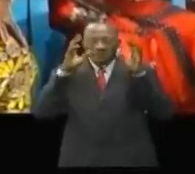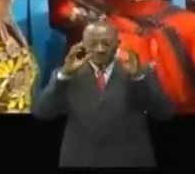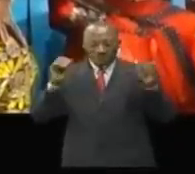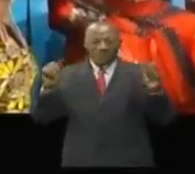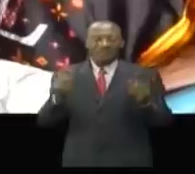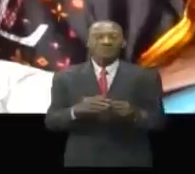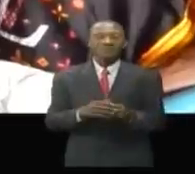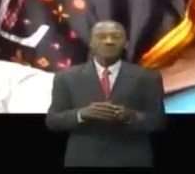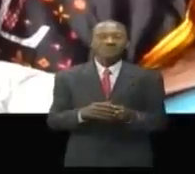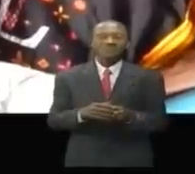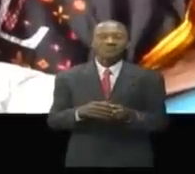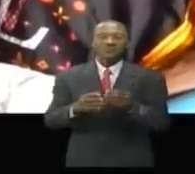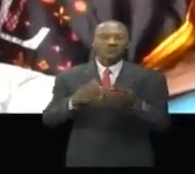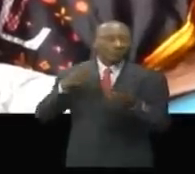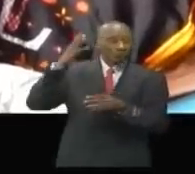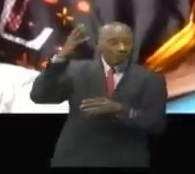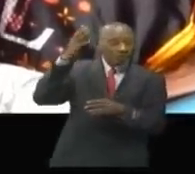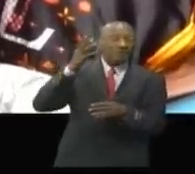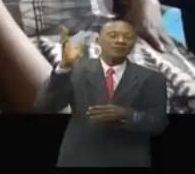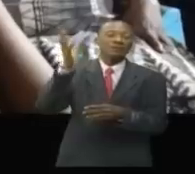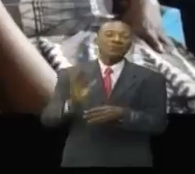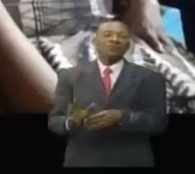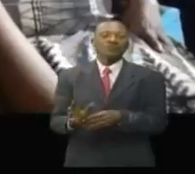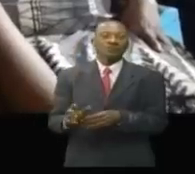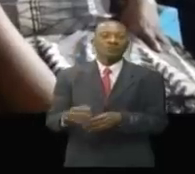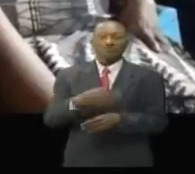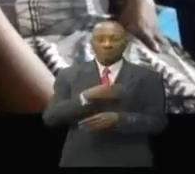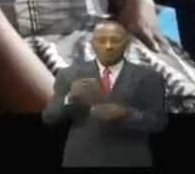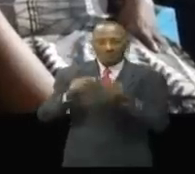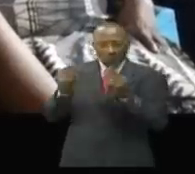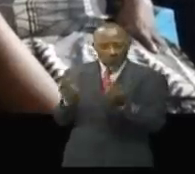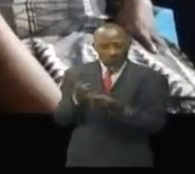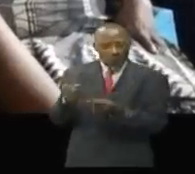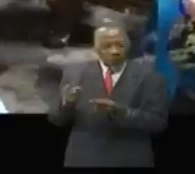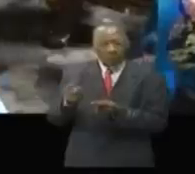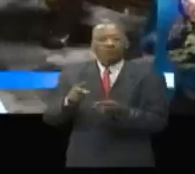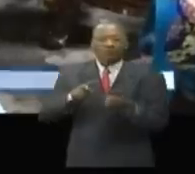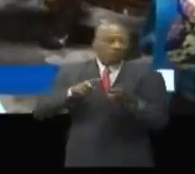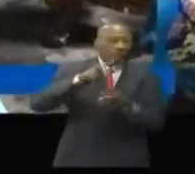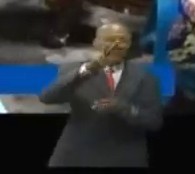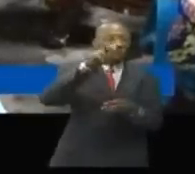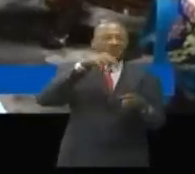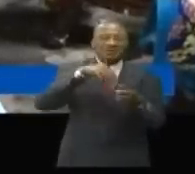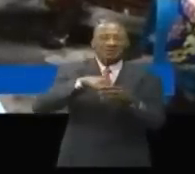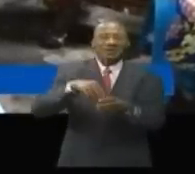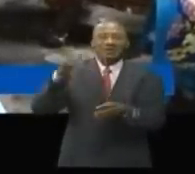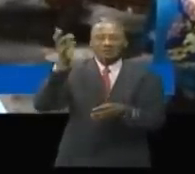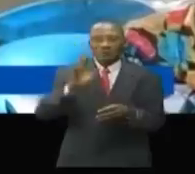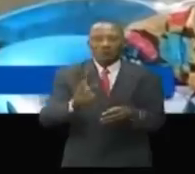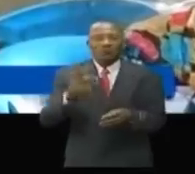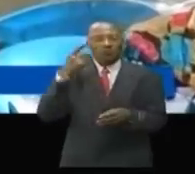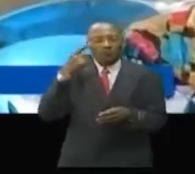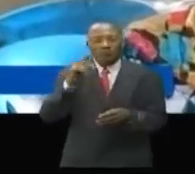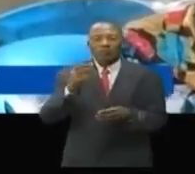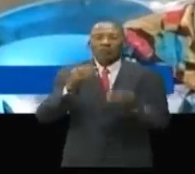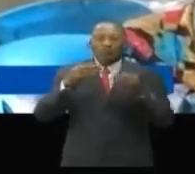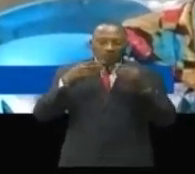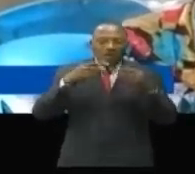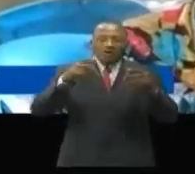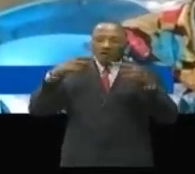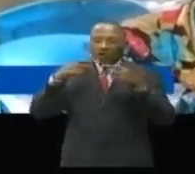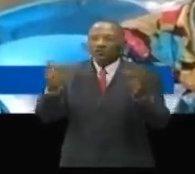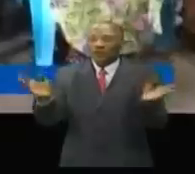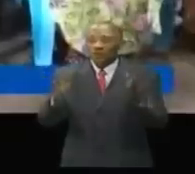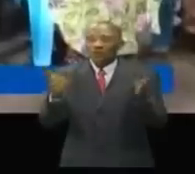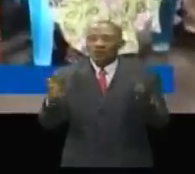étape, le Congo central. L'ONG Moissy à Congo est déterminée à rendre visibles les actions du chef de l'État dans